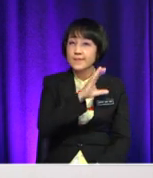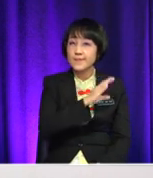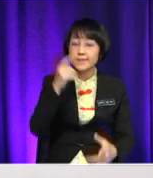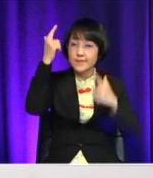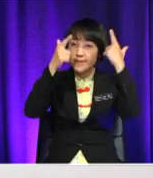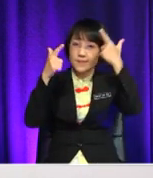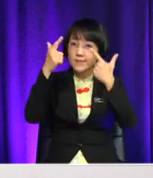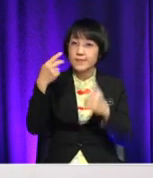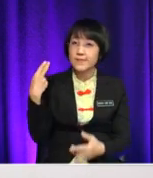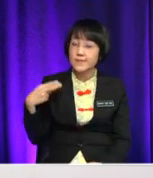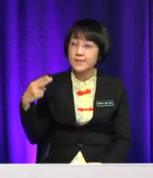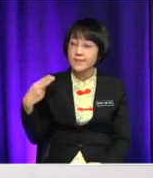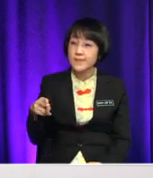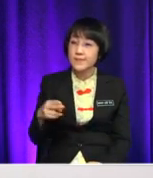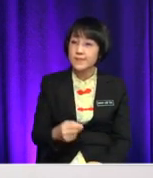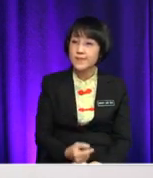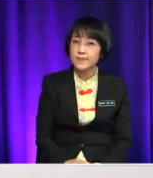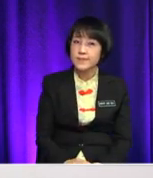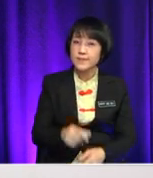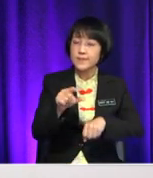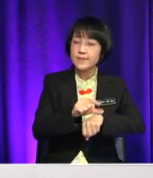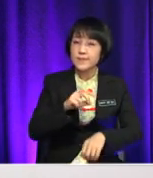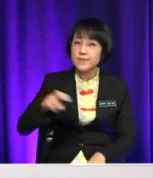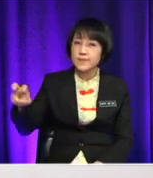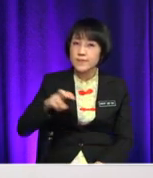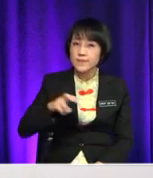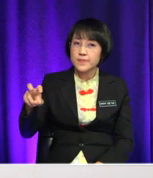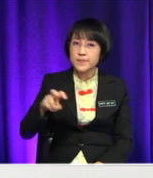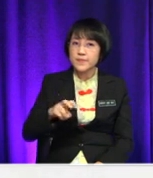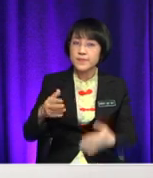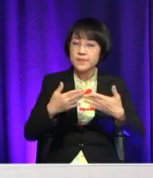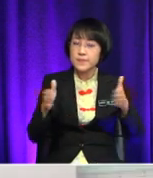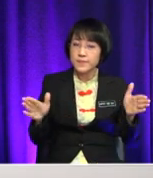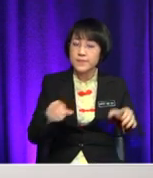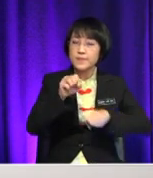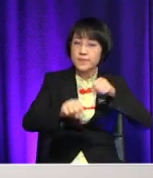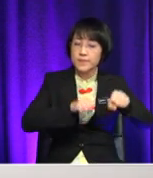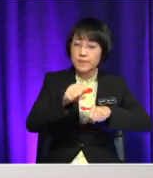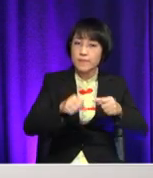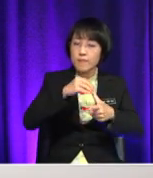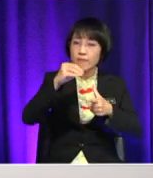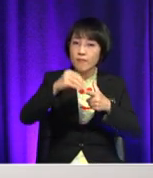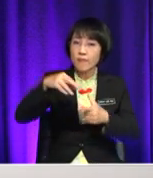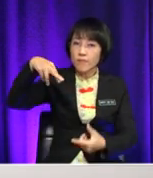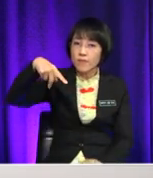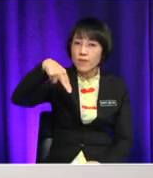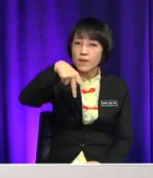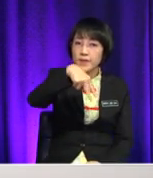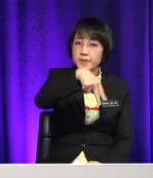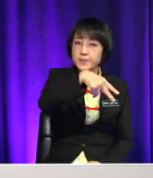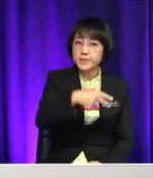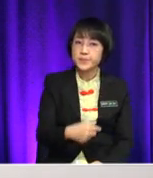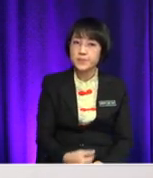Ila dengan menggunakan pengangkutan awal berbasiskan atau berjalan kaki Hal ini dapat